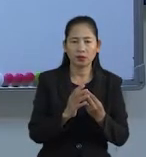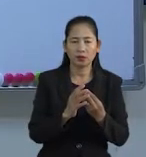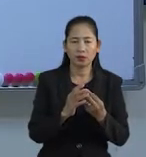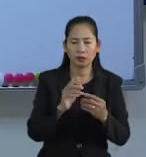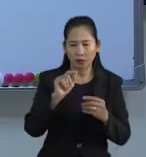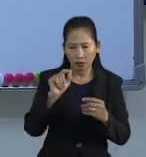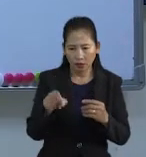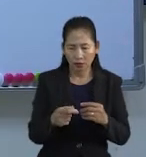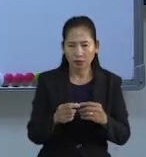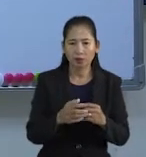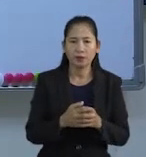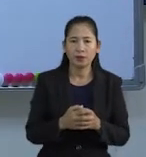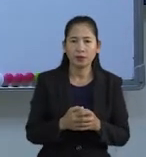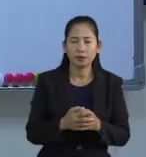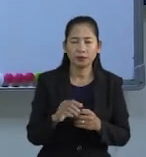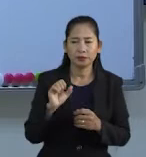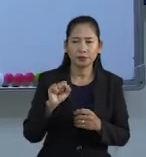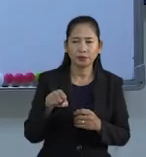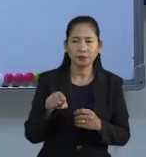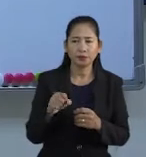tu sập hiện